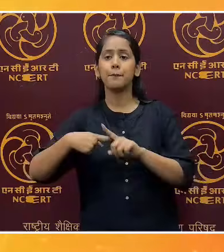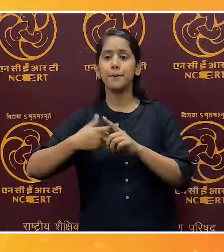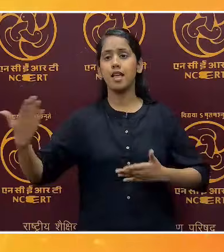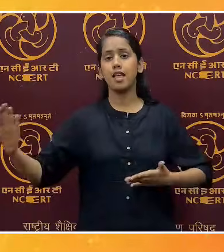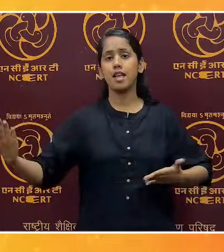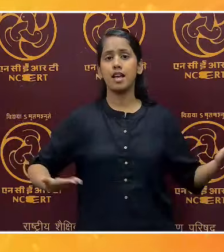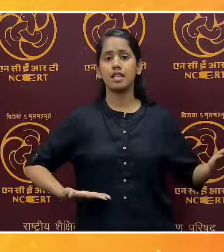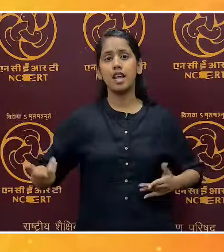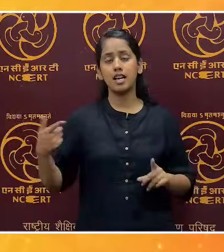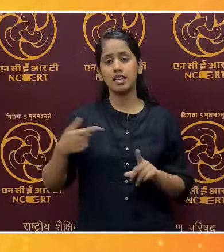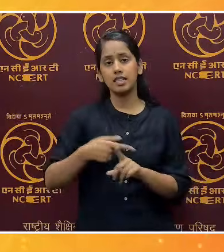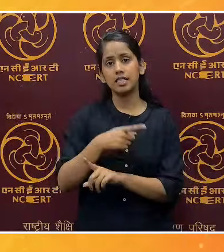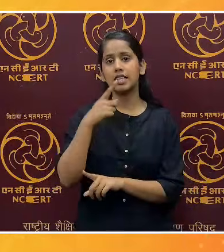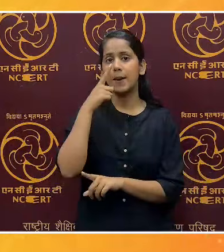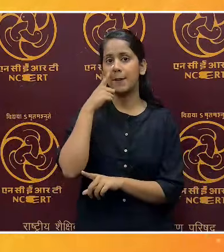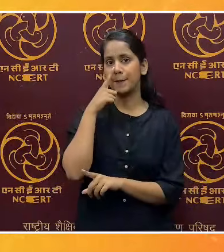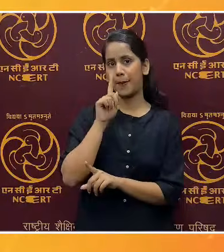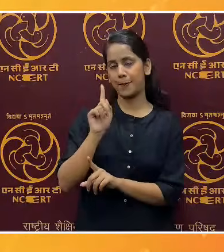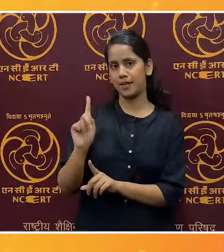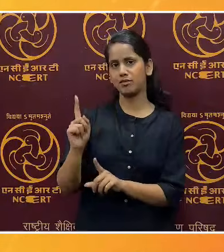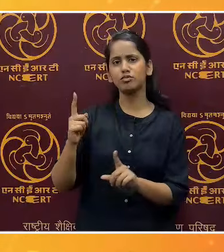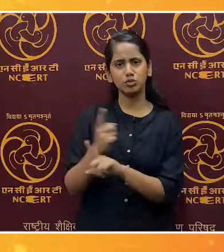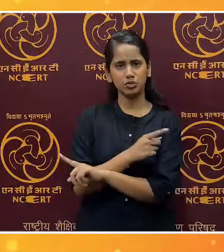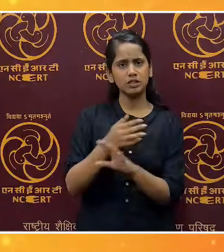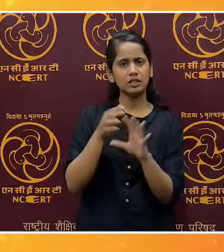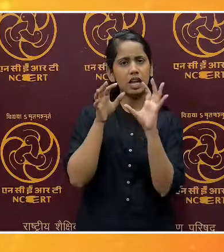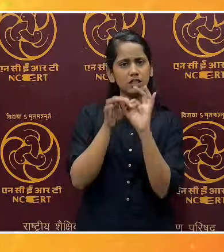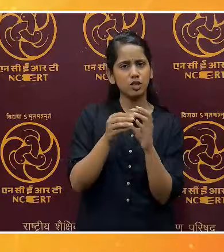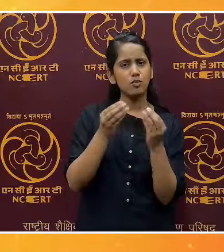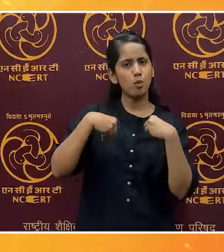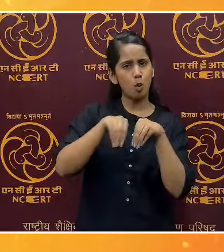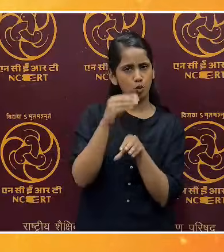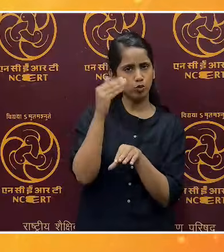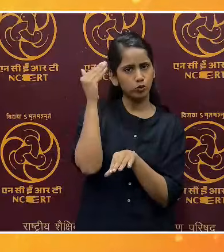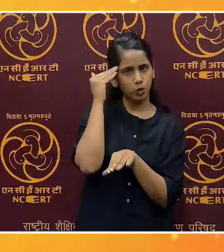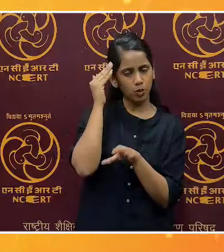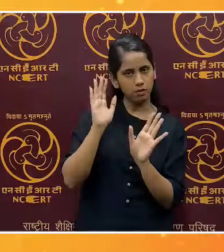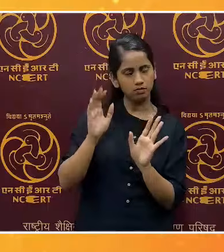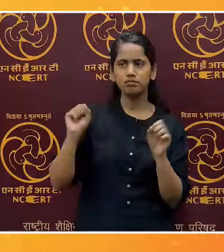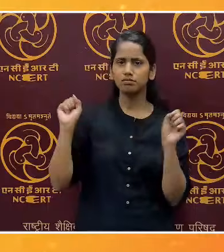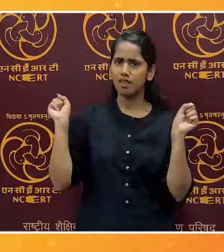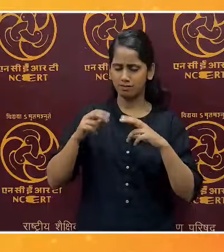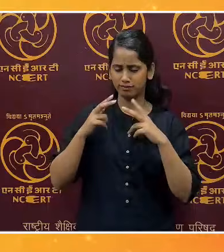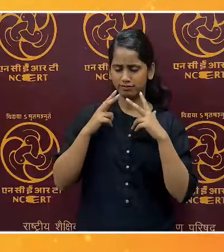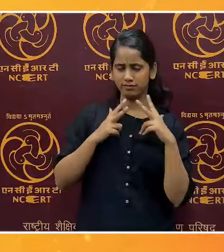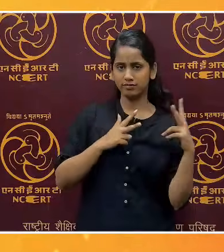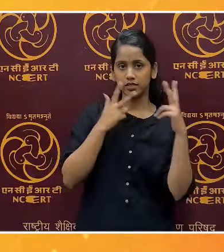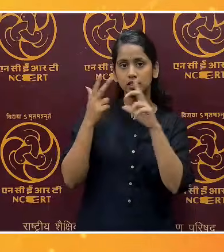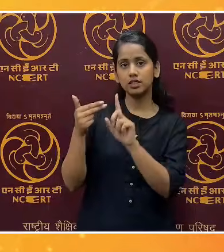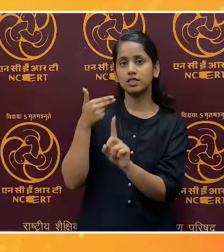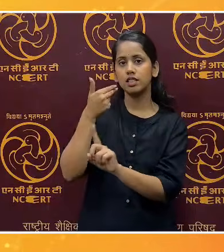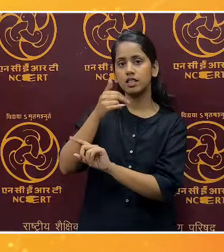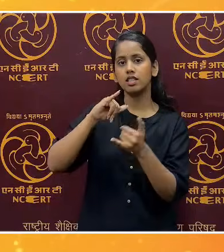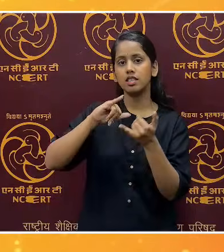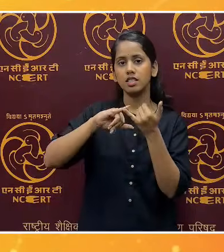माता तिमक्का। क्या आपको उनके बारे में और भी पता है? हाँ हाँ बताती हूँ। उनका नाम था